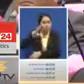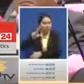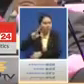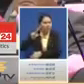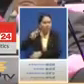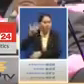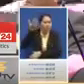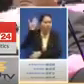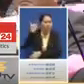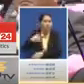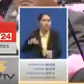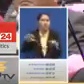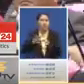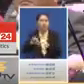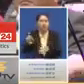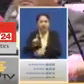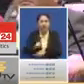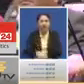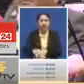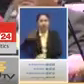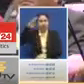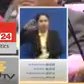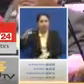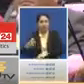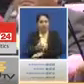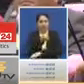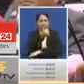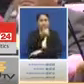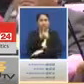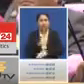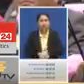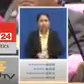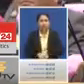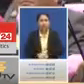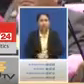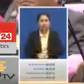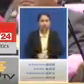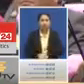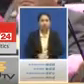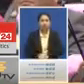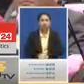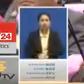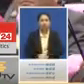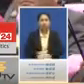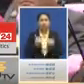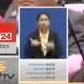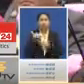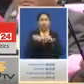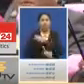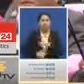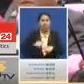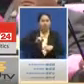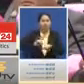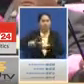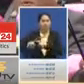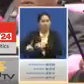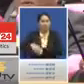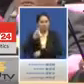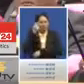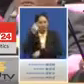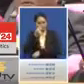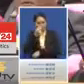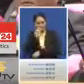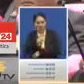ในสภาขู่จะปฏิวัติเนี่ยไอ้เรื่องนี้เนี่ยทางในโลกเขามองยังไงรู้ไหมครับ